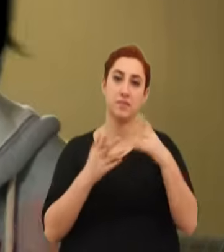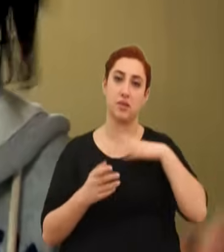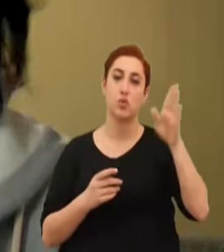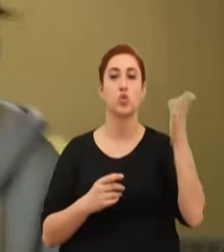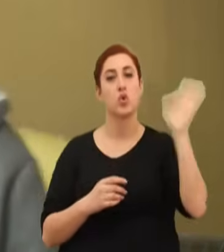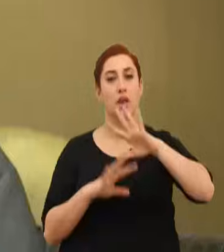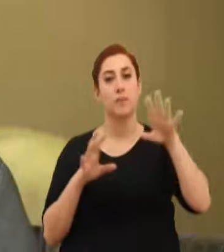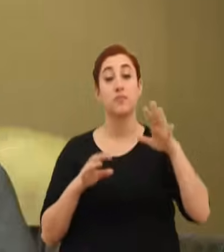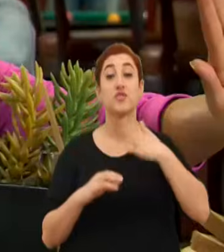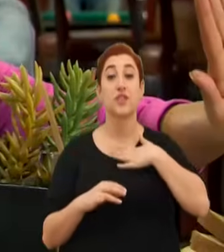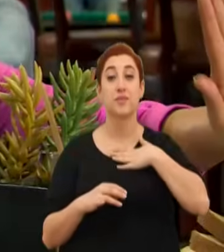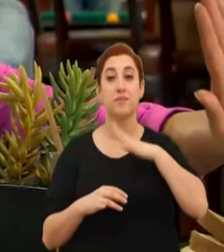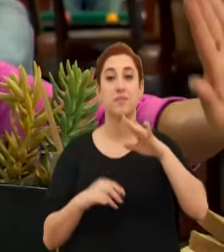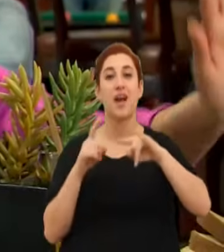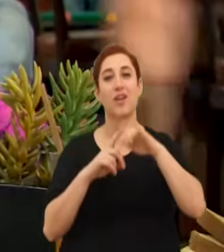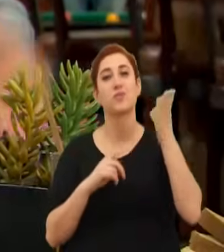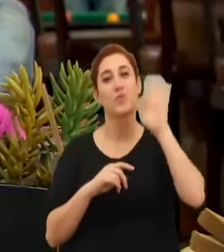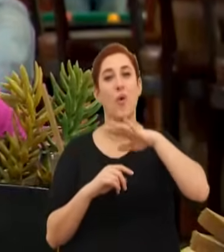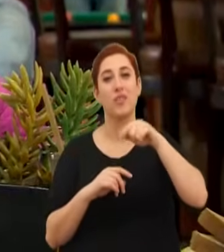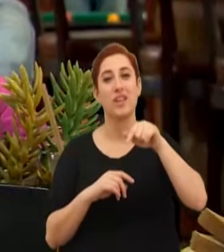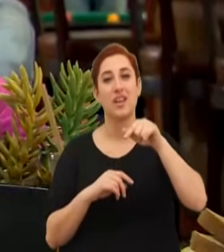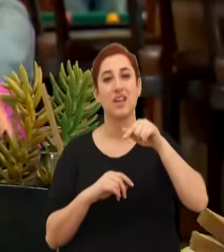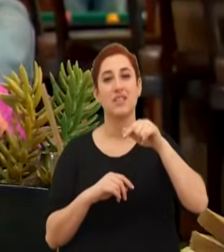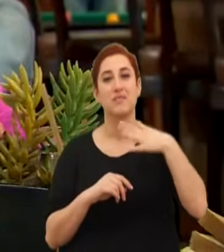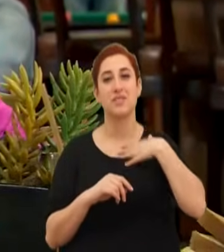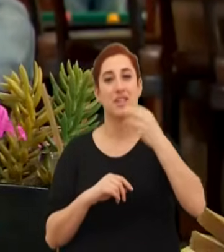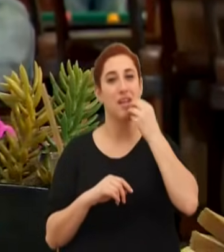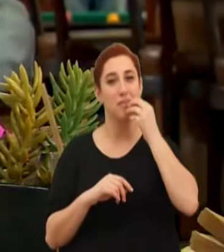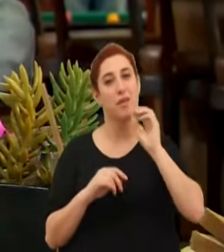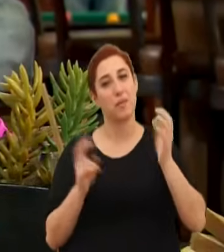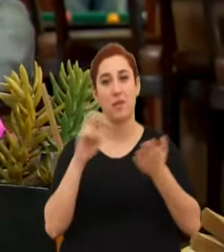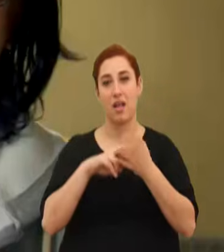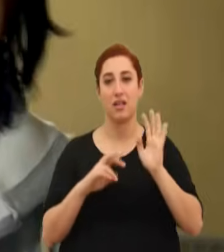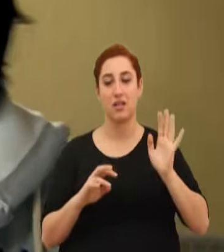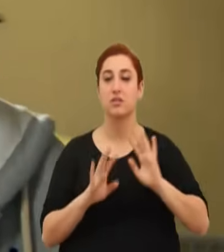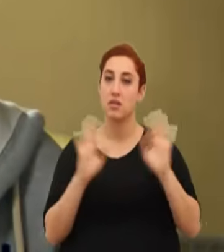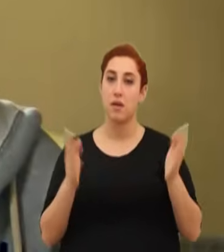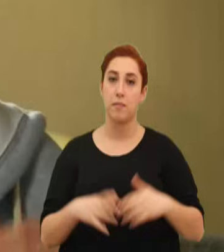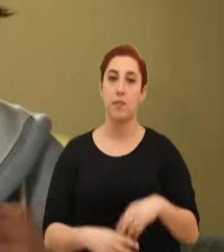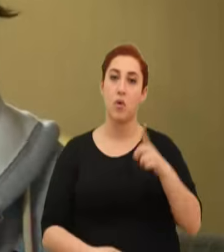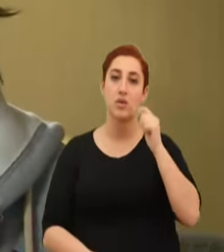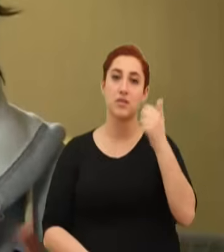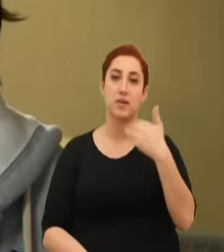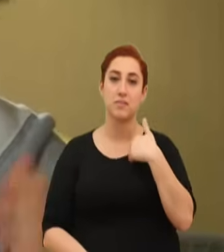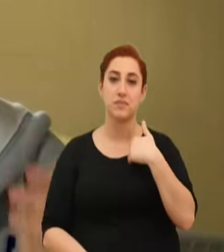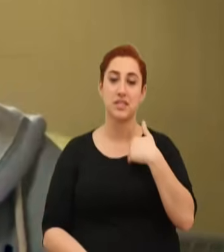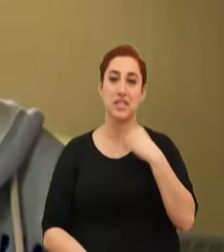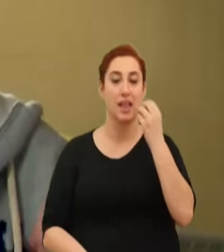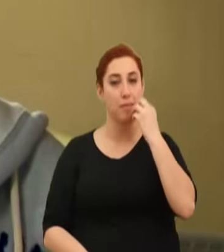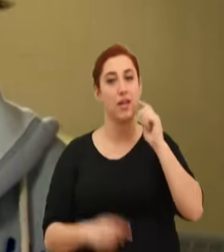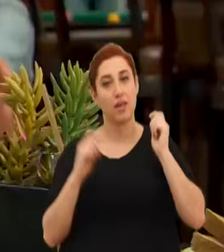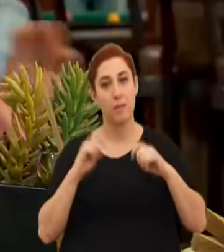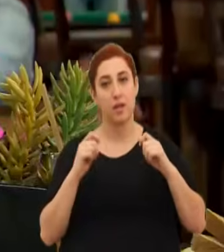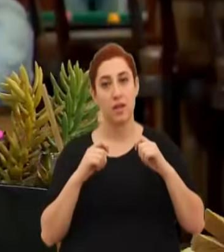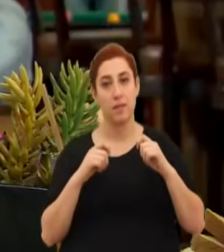gidiyoruz. Sonra hep... Canım, Hakan'cığım sonrası biz yemeğimizi yerim kalkarız sonra. Tamam, o zaman biz